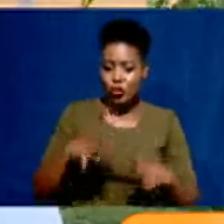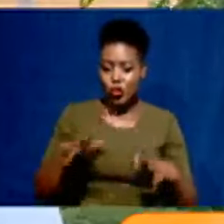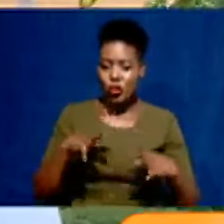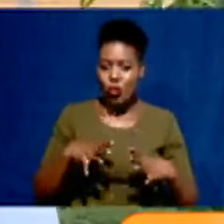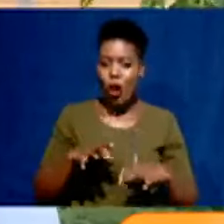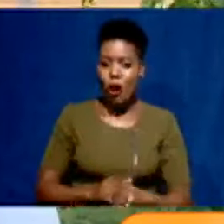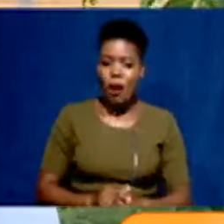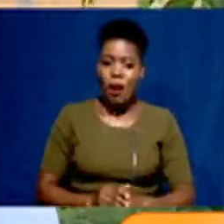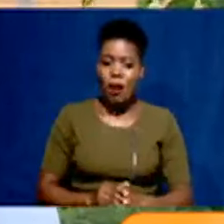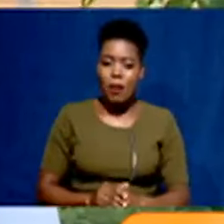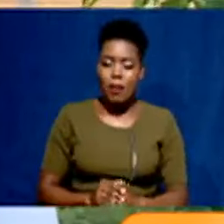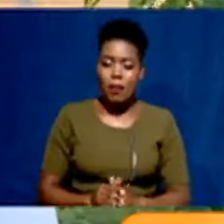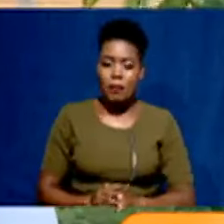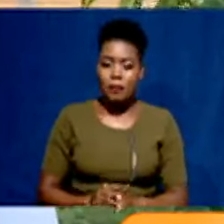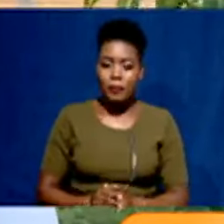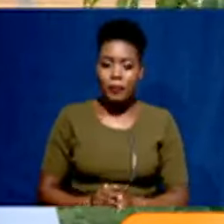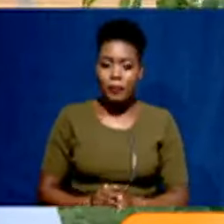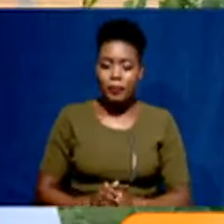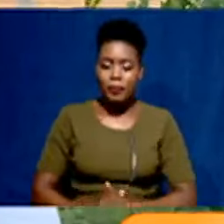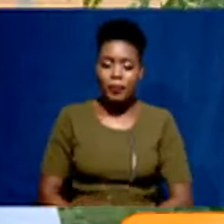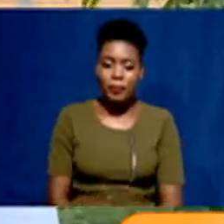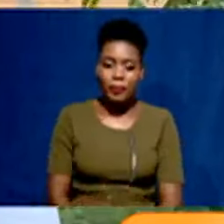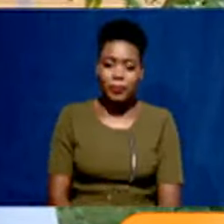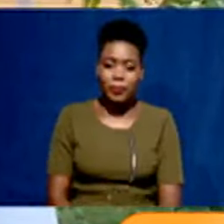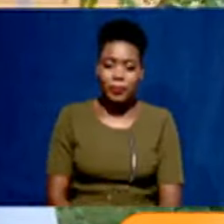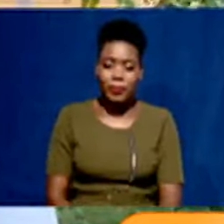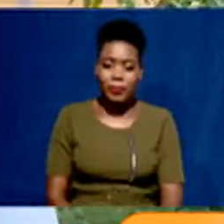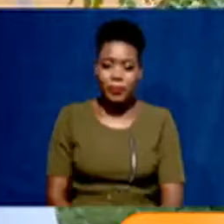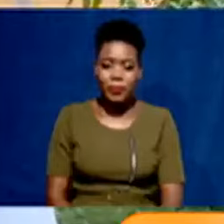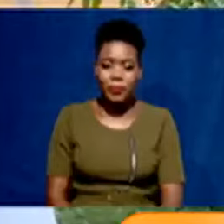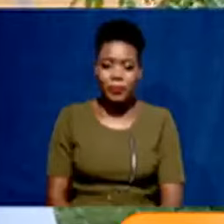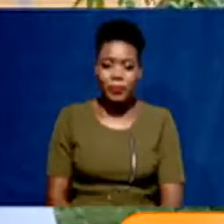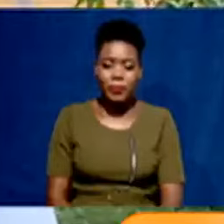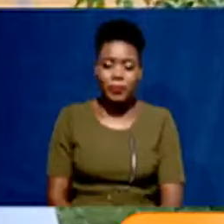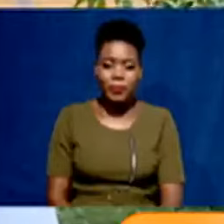Seth Olale, Luninga ya Citizen, katika mahakama ya Milimani.